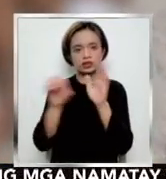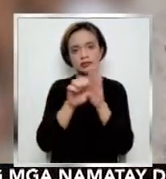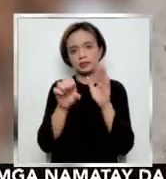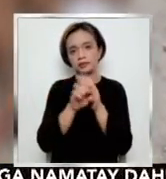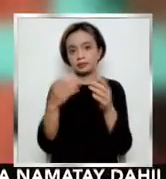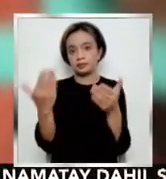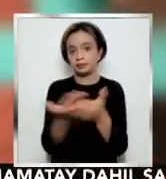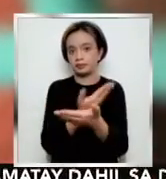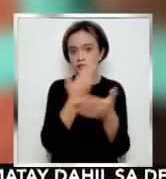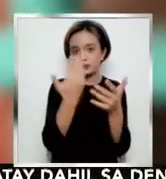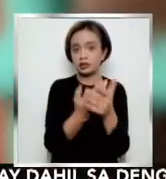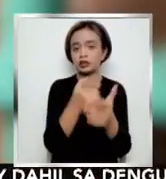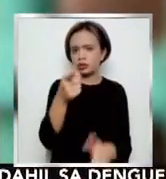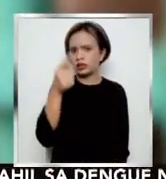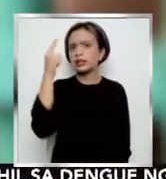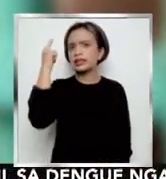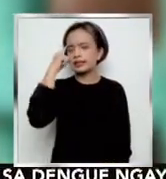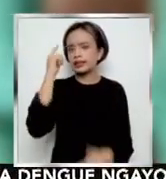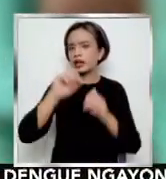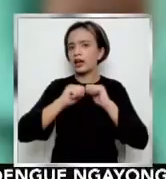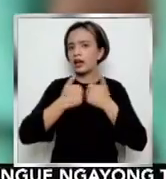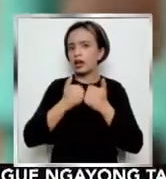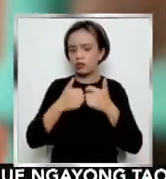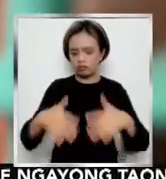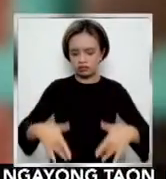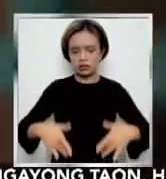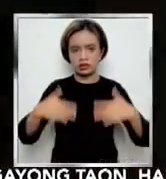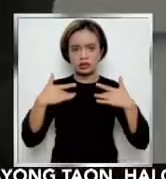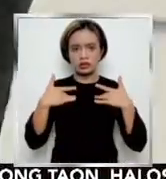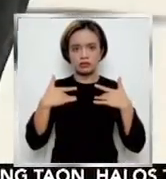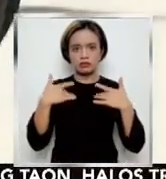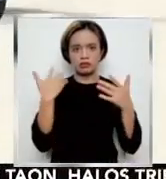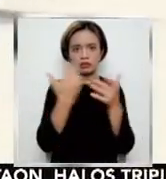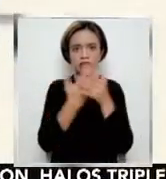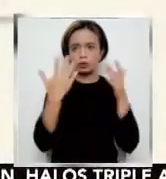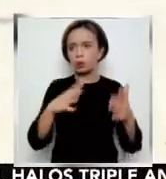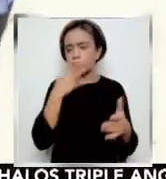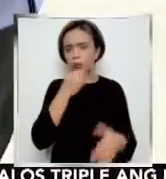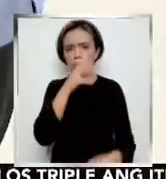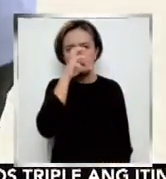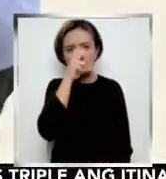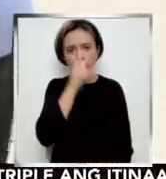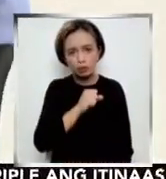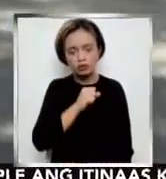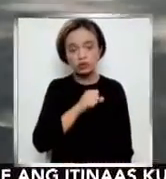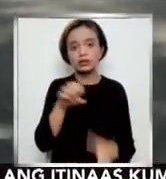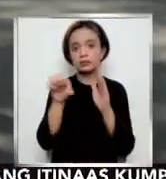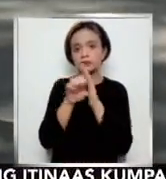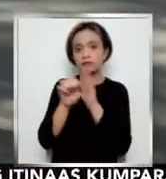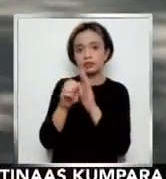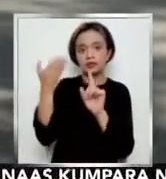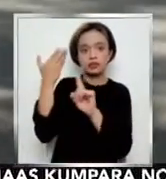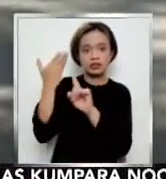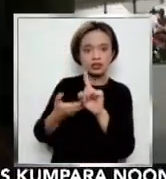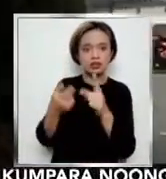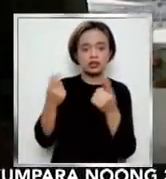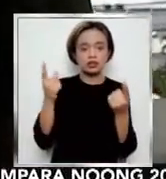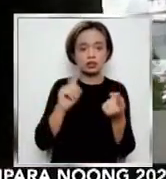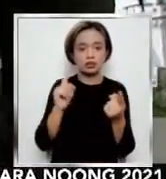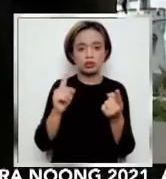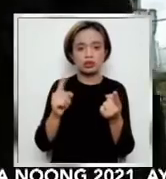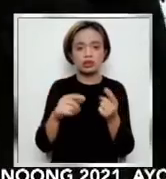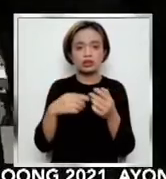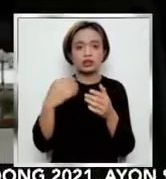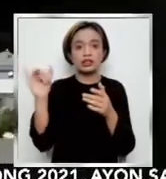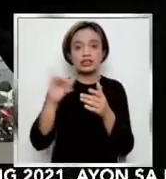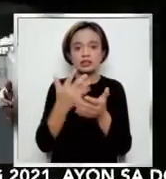Isipin nyo na lang kung paano mabubuhay sa ganito ang mga may edad na. Tulad ng isang ito na binubuhat na lang ng mga kapwa preso dahil di